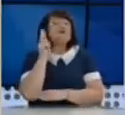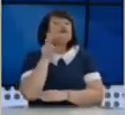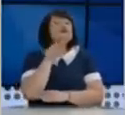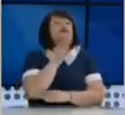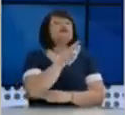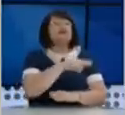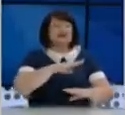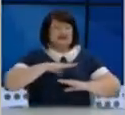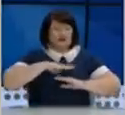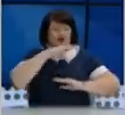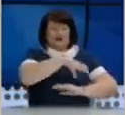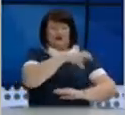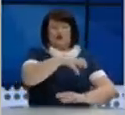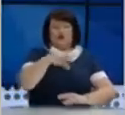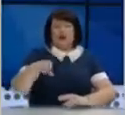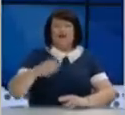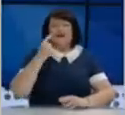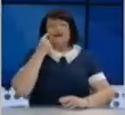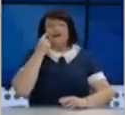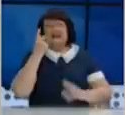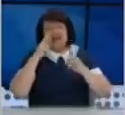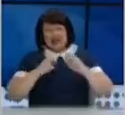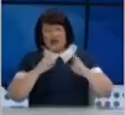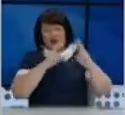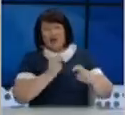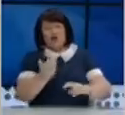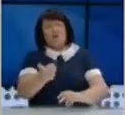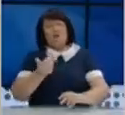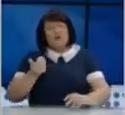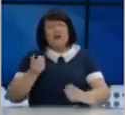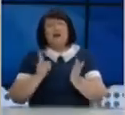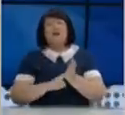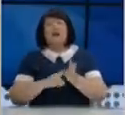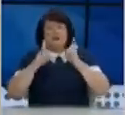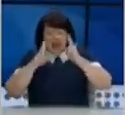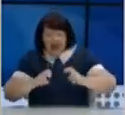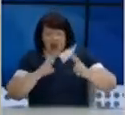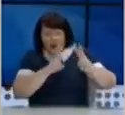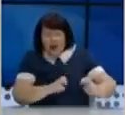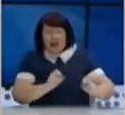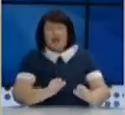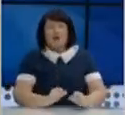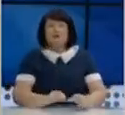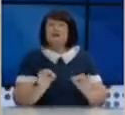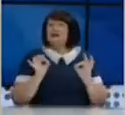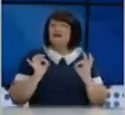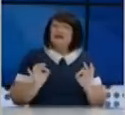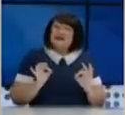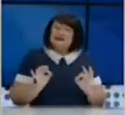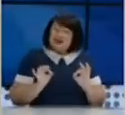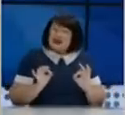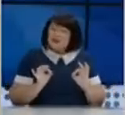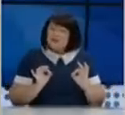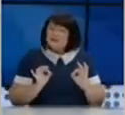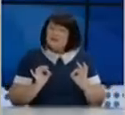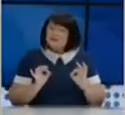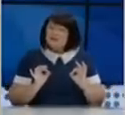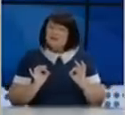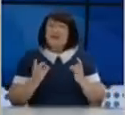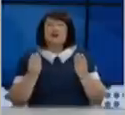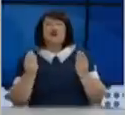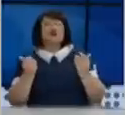σε στρατιωτικές μονάδες για να ελέγξει αυτά που όφιλε να ελέγξει προηγουμένως. Και μάλιστα πάνω στο